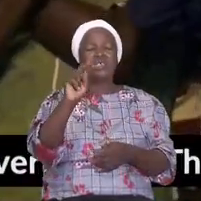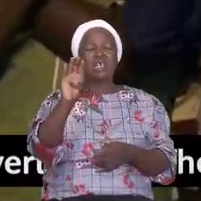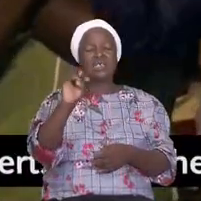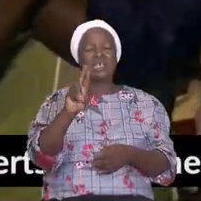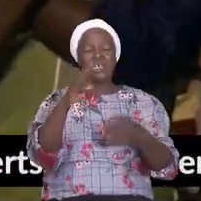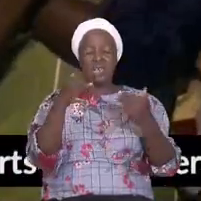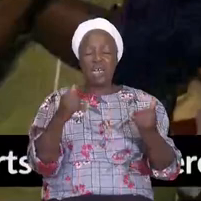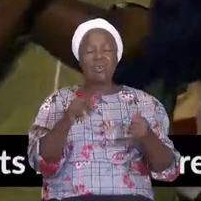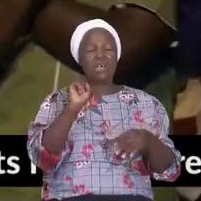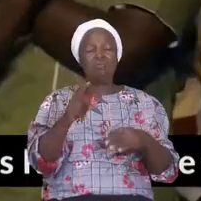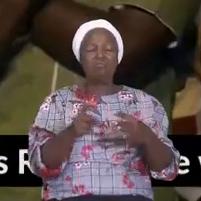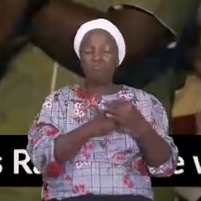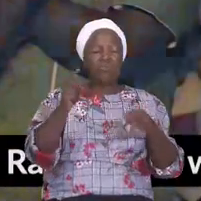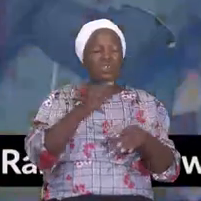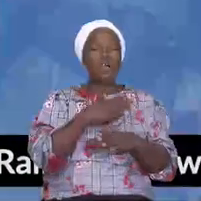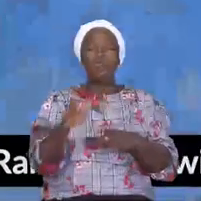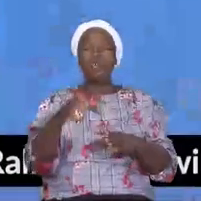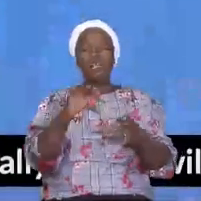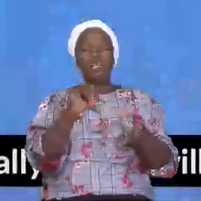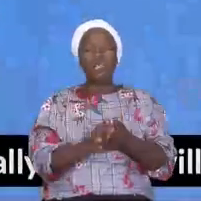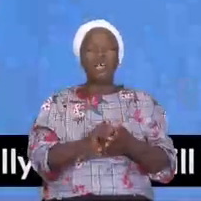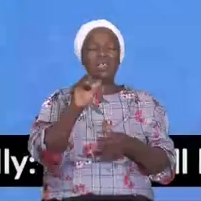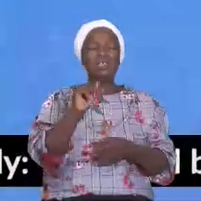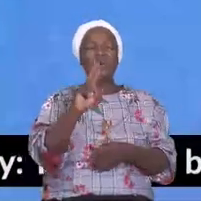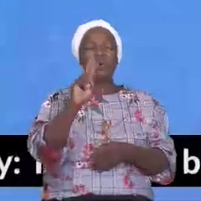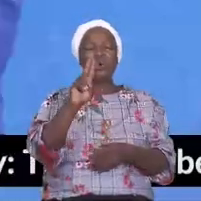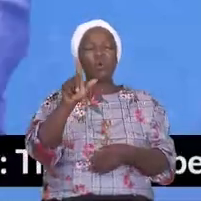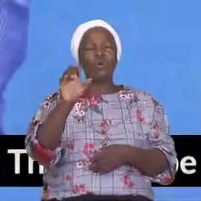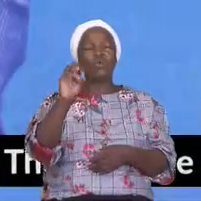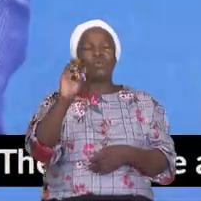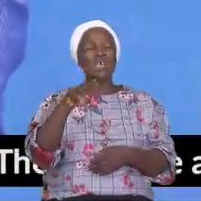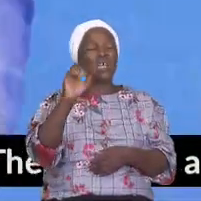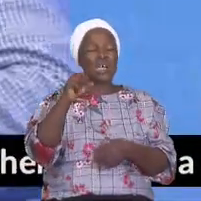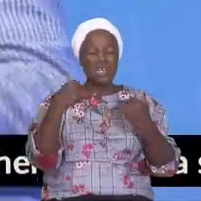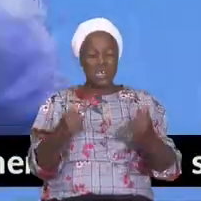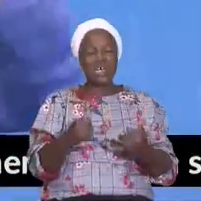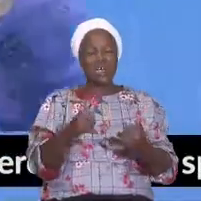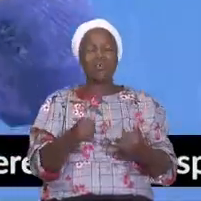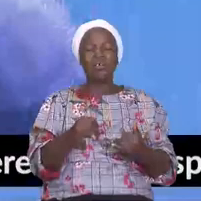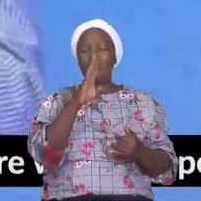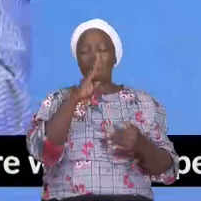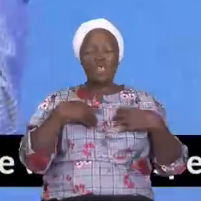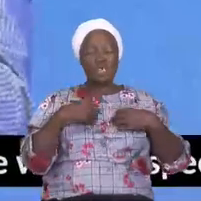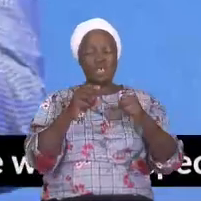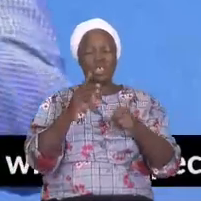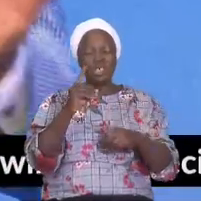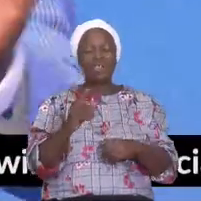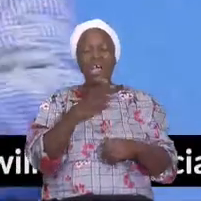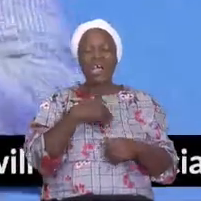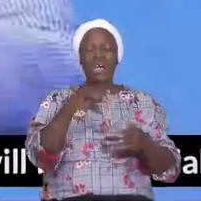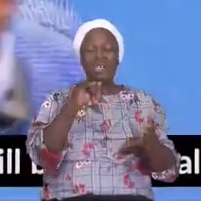sourdes peuvent s'ouvrir. Ce cancer peut disparaître maintenant.